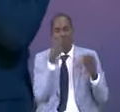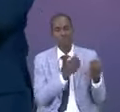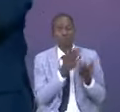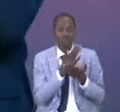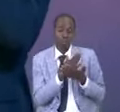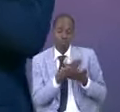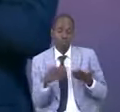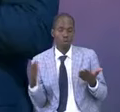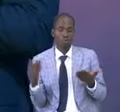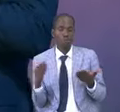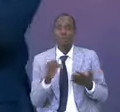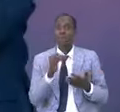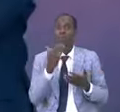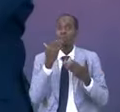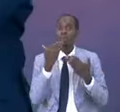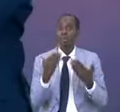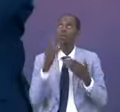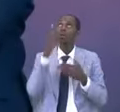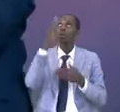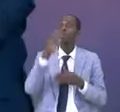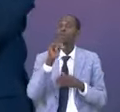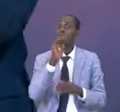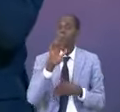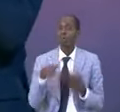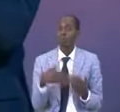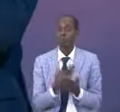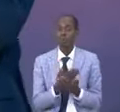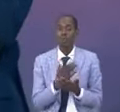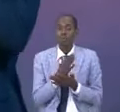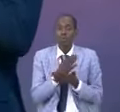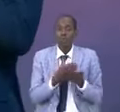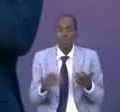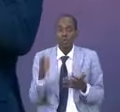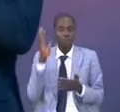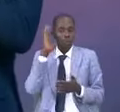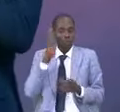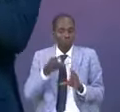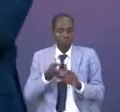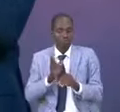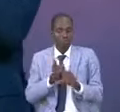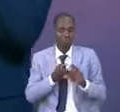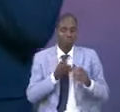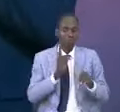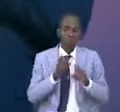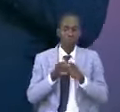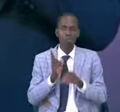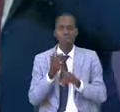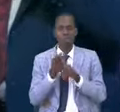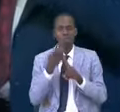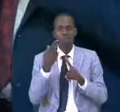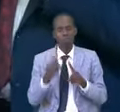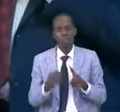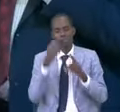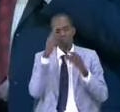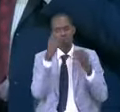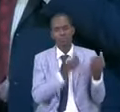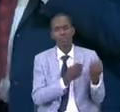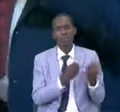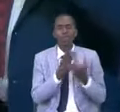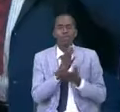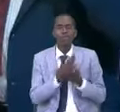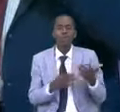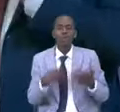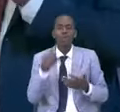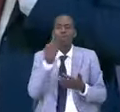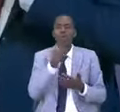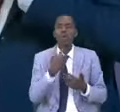pas tout le monde mais quelques-uns abandonneront la foi c'est quelques-uns qui ont des pensées mondaines